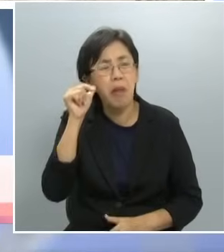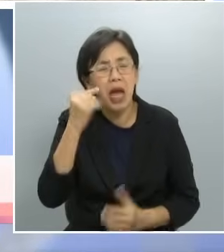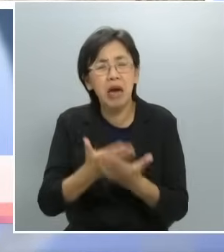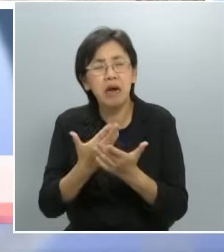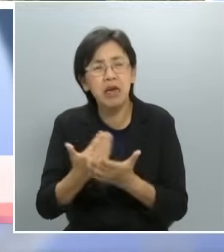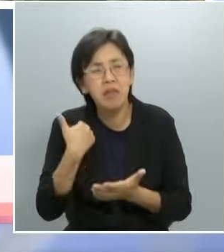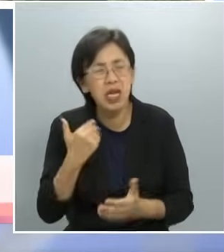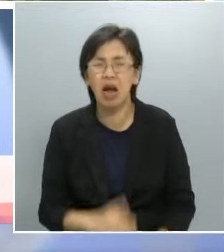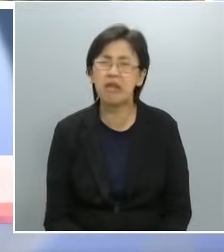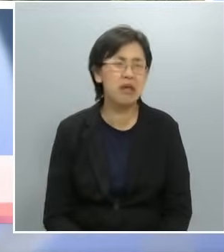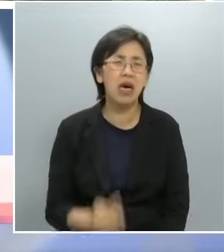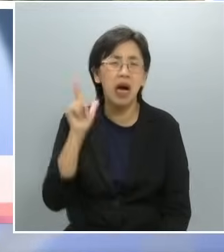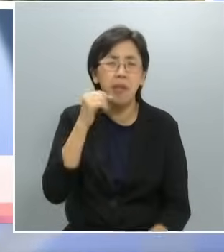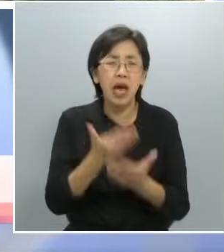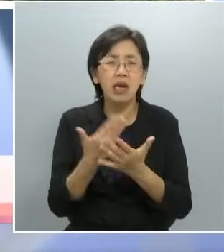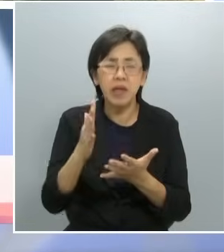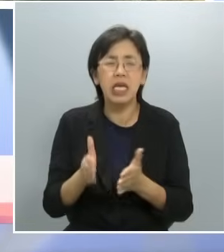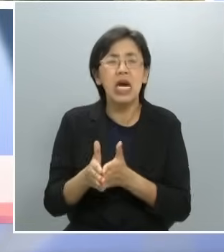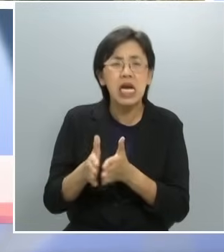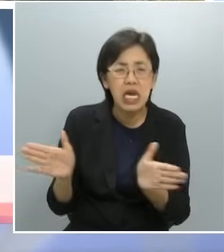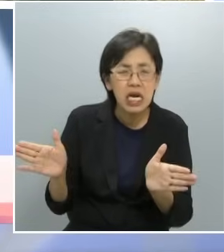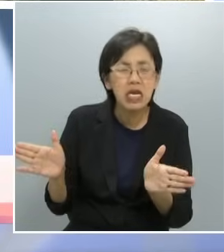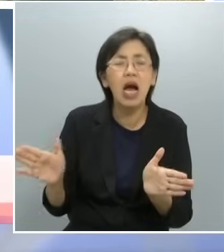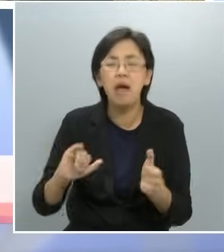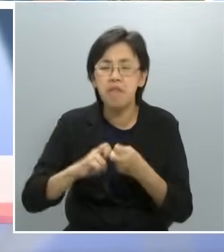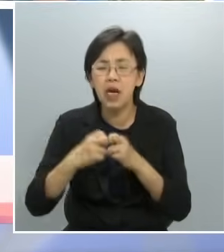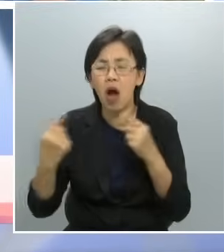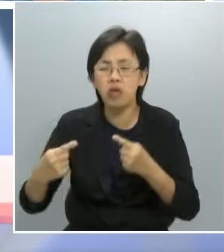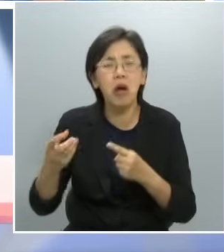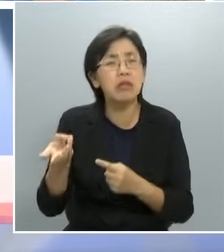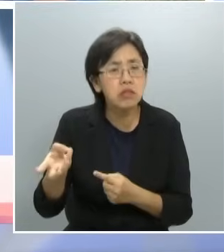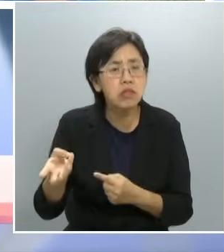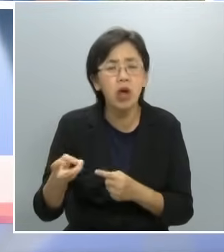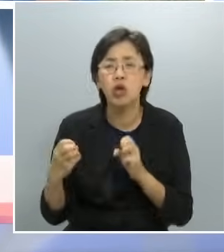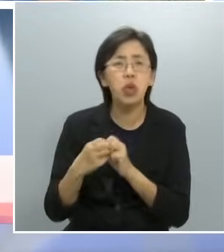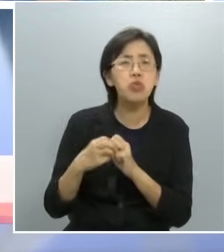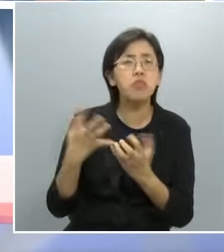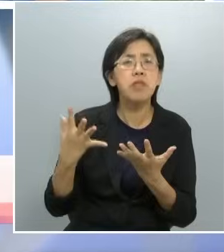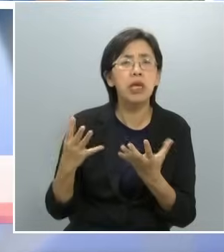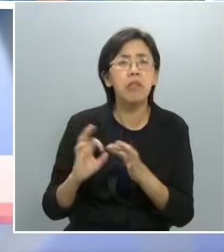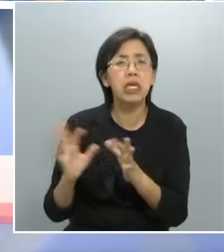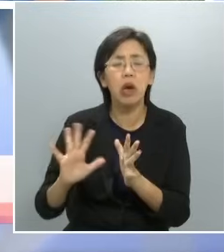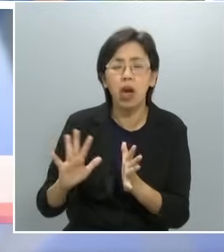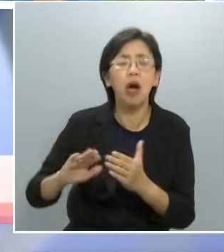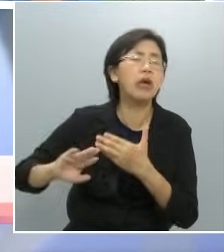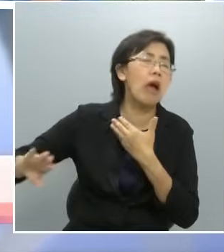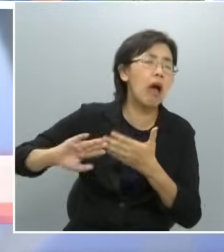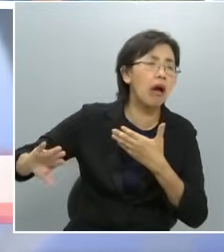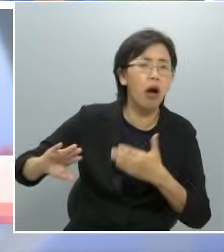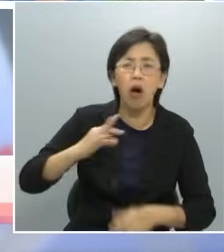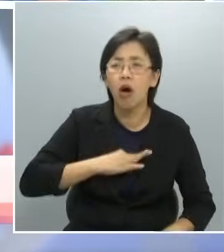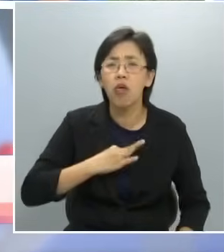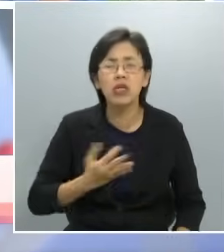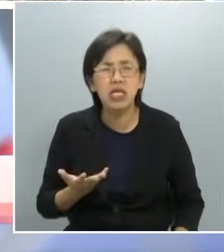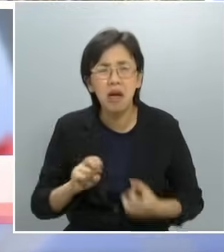ๆมันก็ไม่มีอะเลิกกันก็อาจจะมีแค่แบบปากเสียงนิดหน่อยแต่ก็ไม่ได้ยุ่งเกี่ยวอะไรกันนะมันก็เกินไปนะพี่แค่เรื่องแบบ